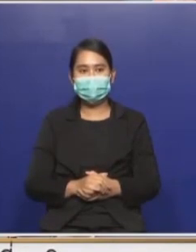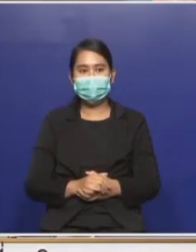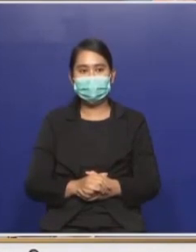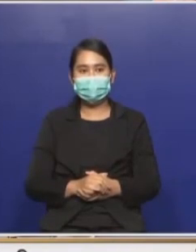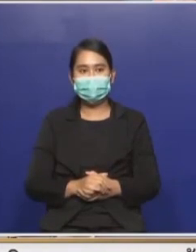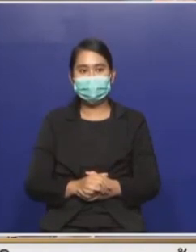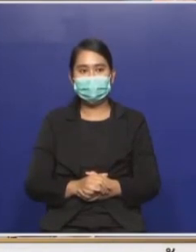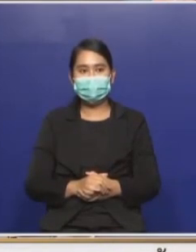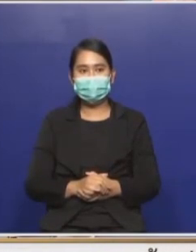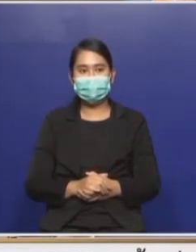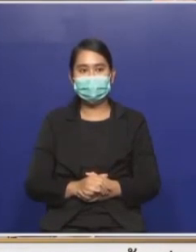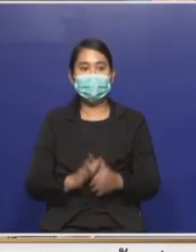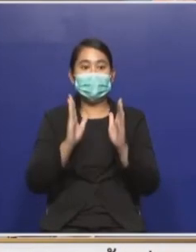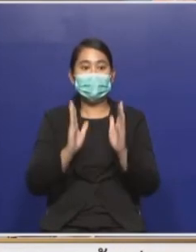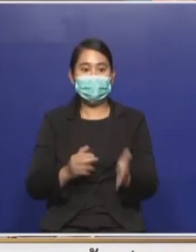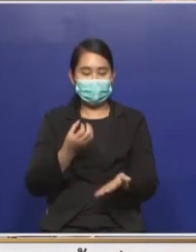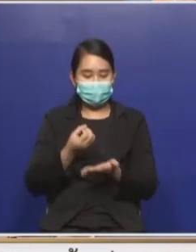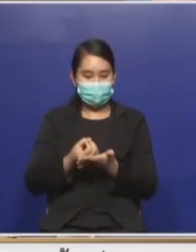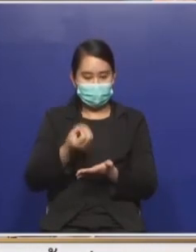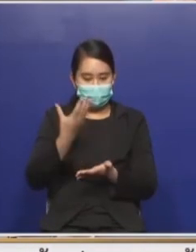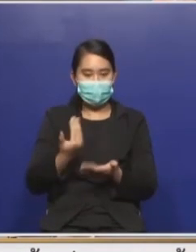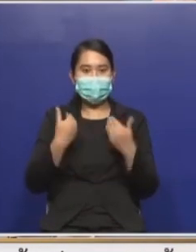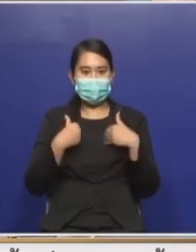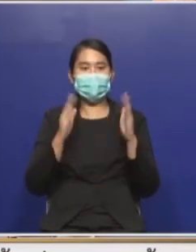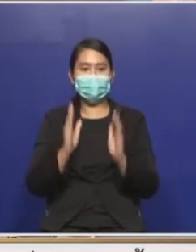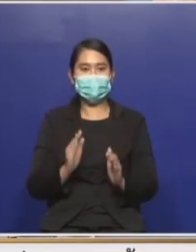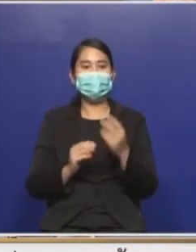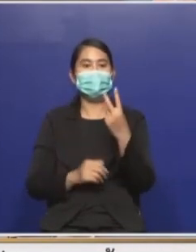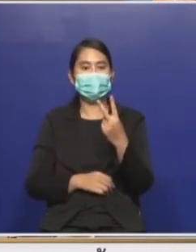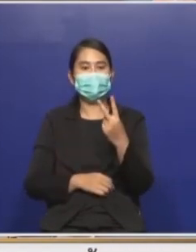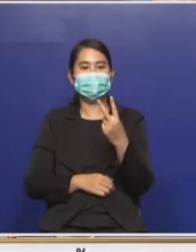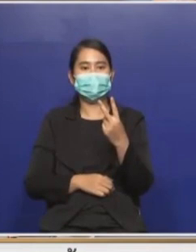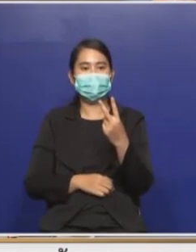มีคนที่ร่ำรวยอยู่สองคนเท่านั้น